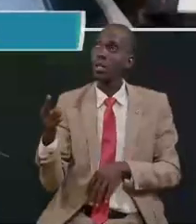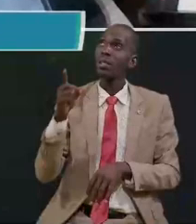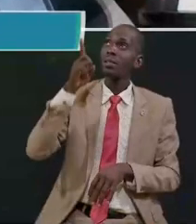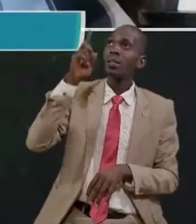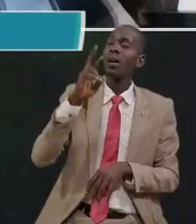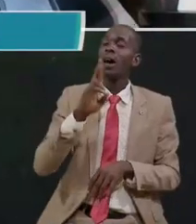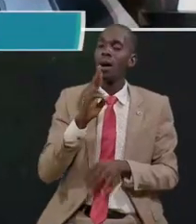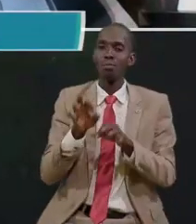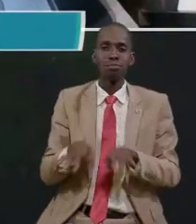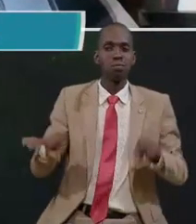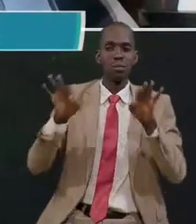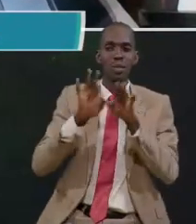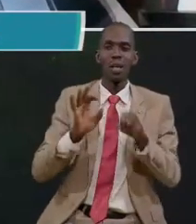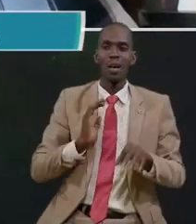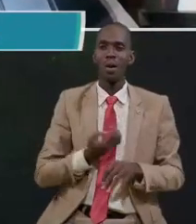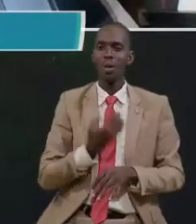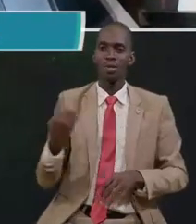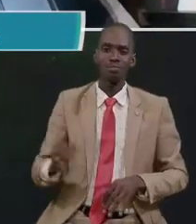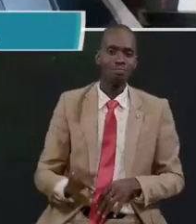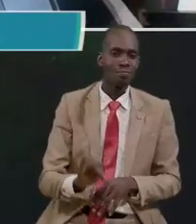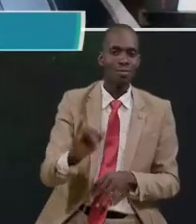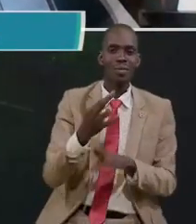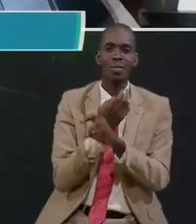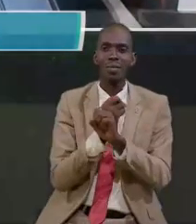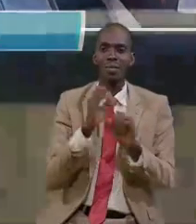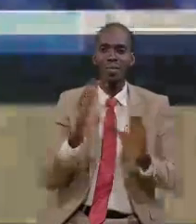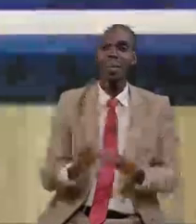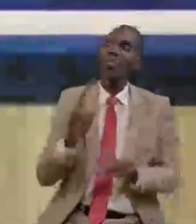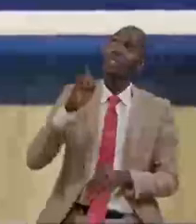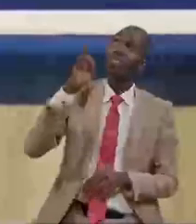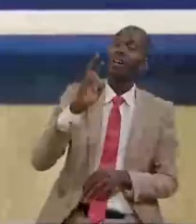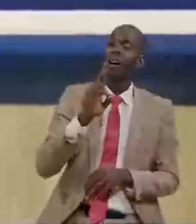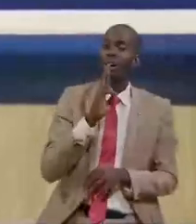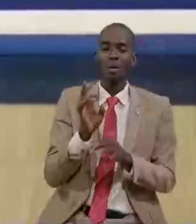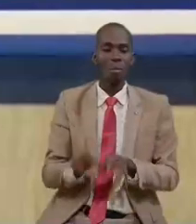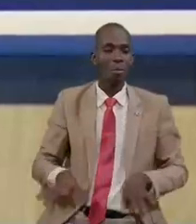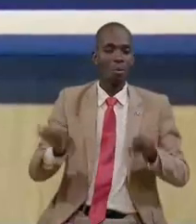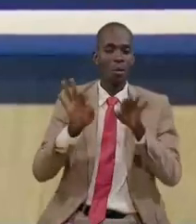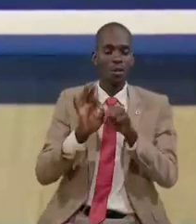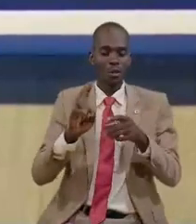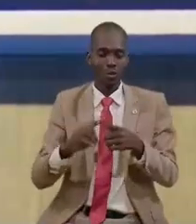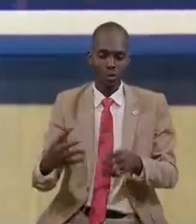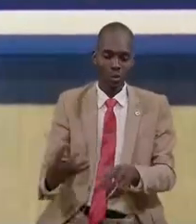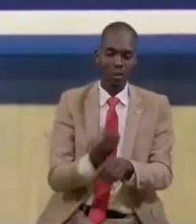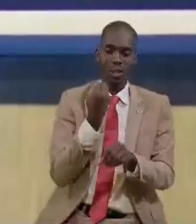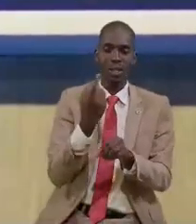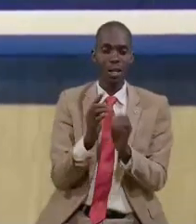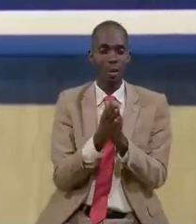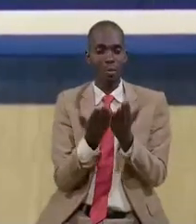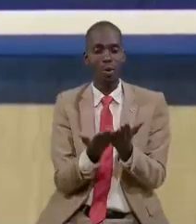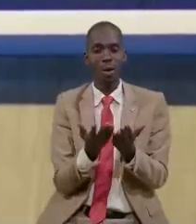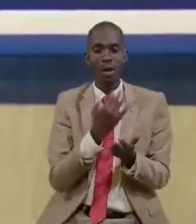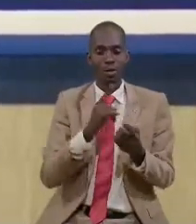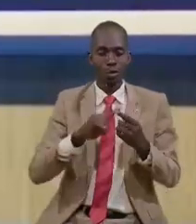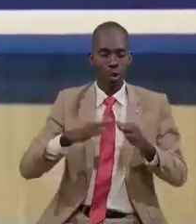notre rédempteur éternel, tu es digne de prendre le livre et d'en